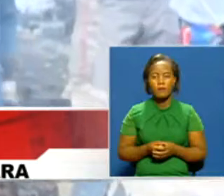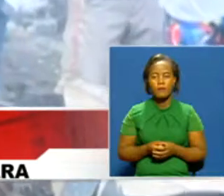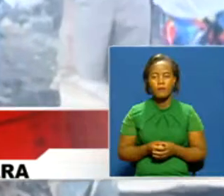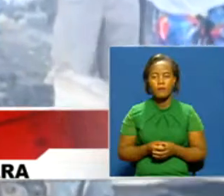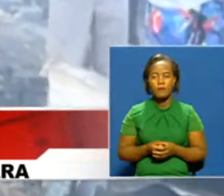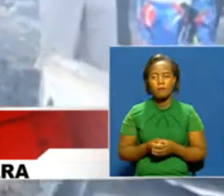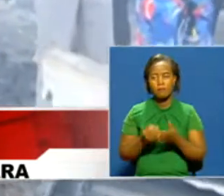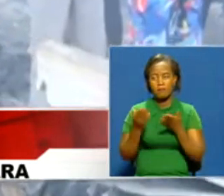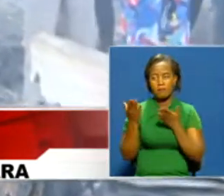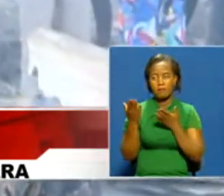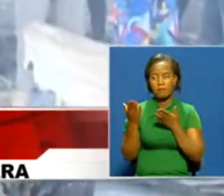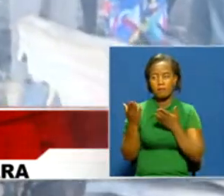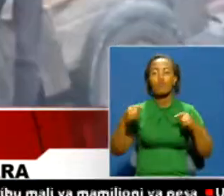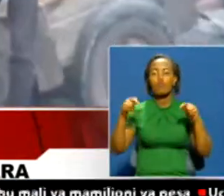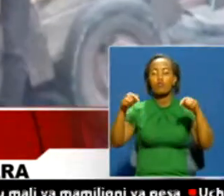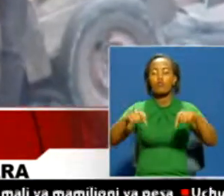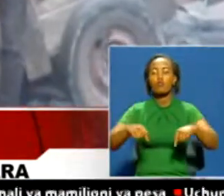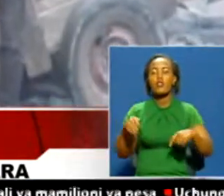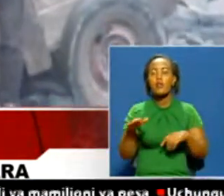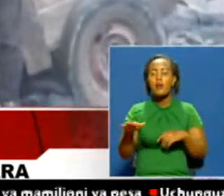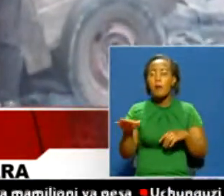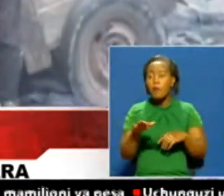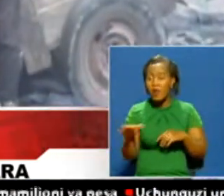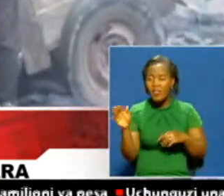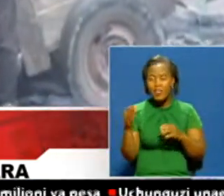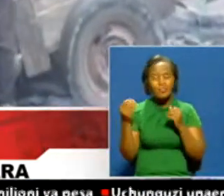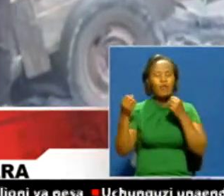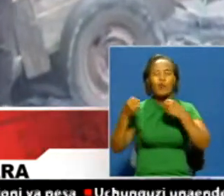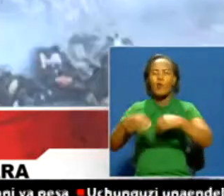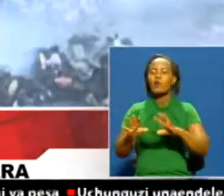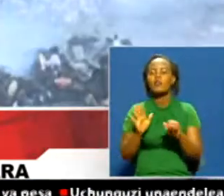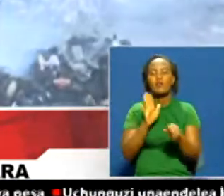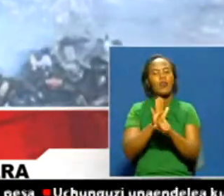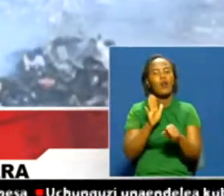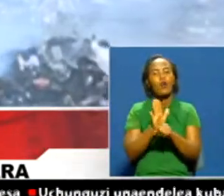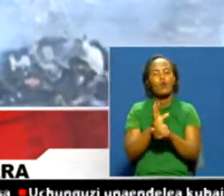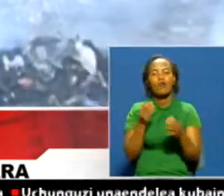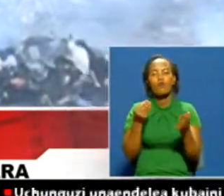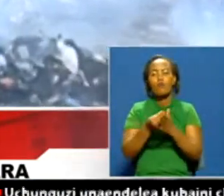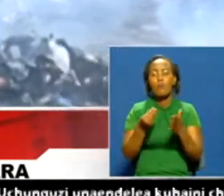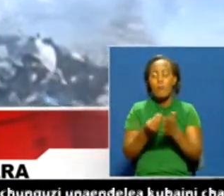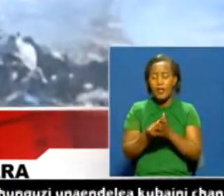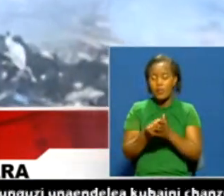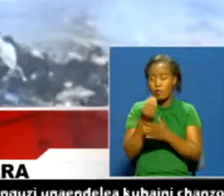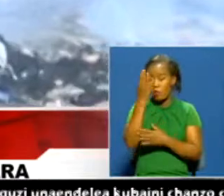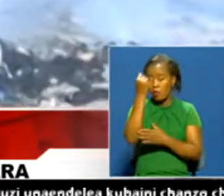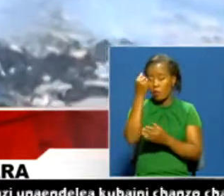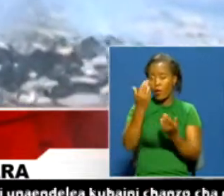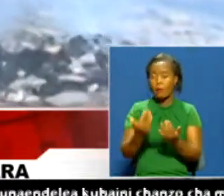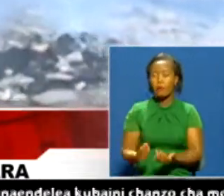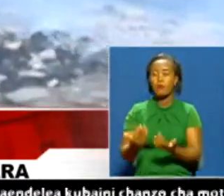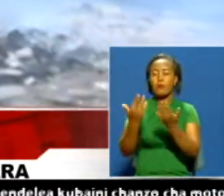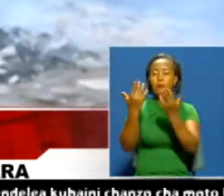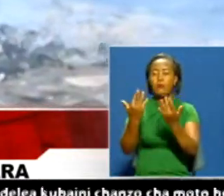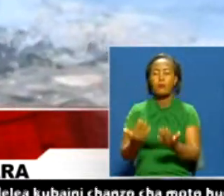Ndiyo taswira waliokumbana nayo wafasara mamilioni ya pesa baada ya moto kuteketeza biashara zao.